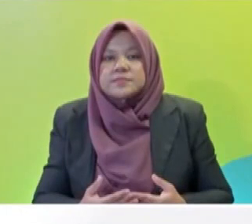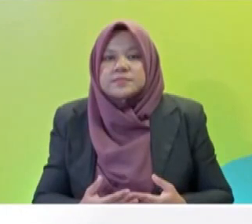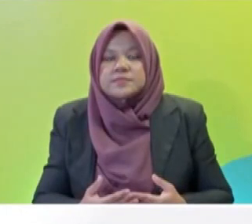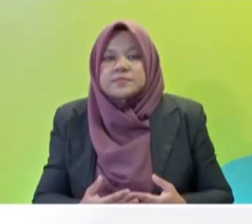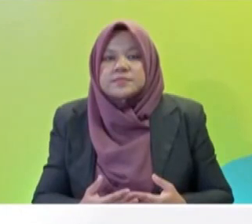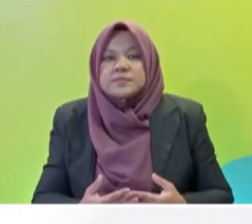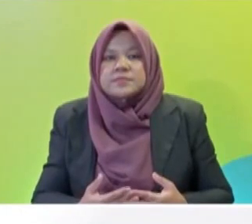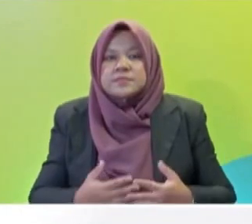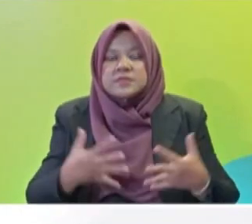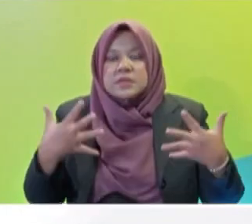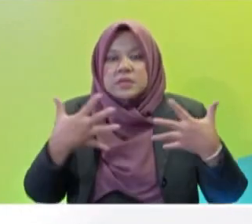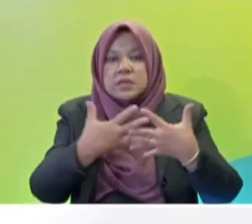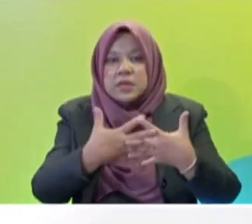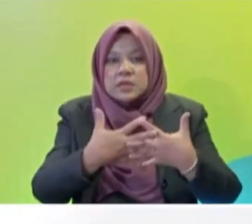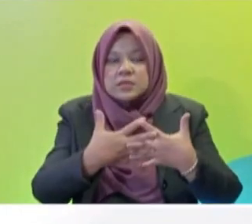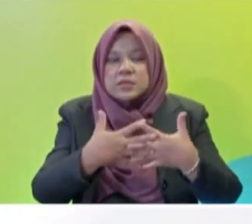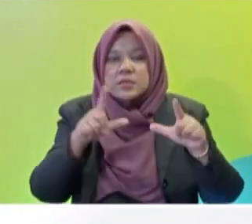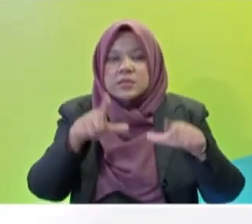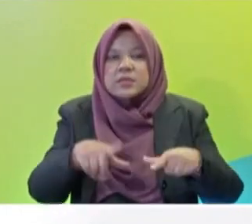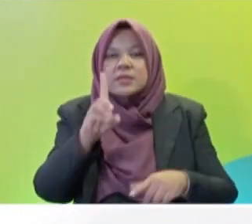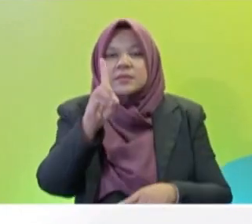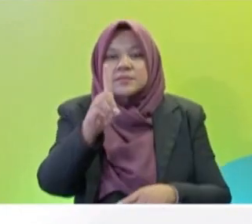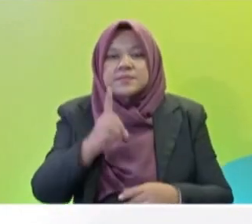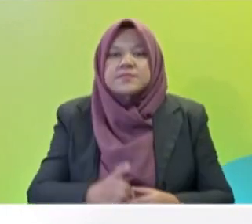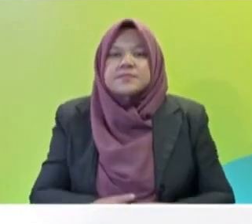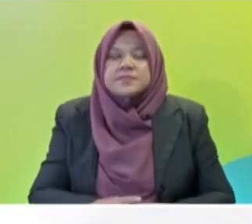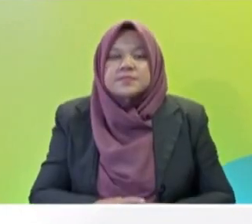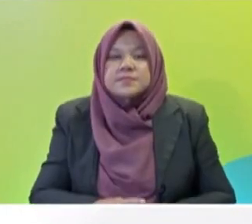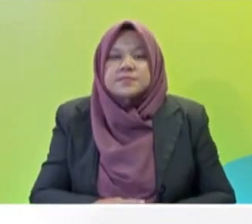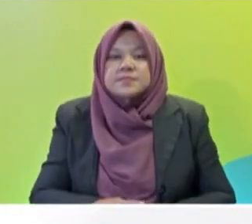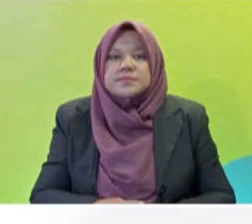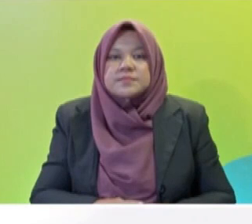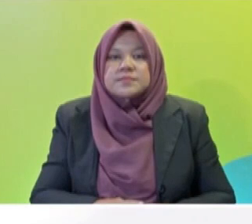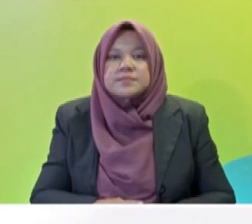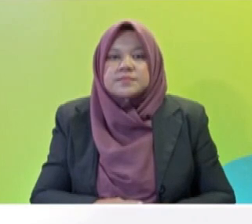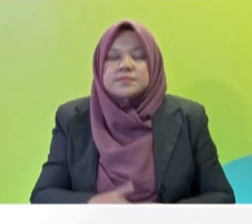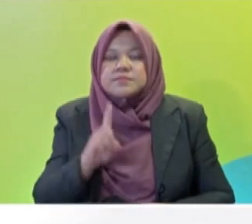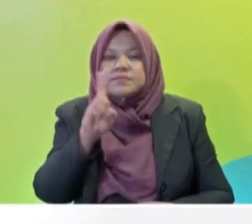jawaban untuk jaringan terletak di B di Bagaimana